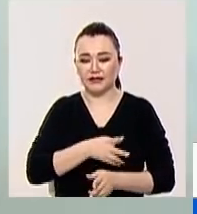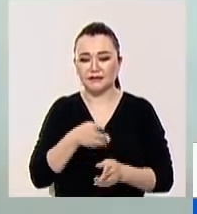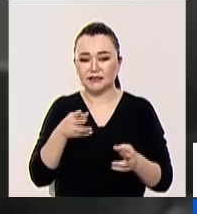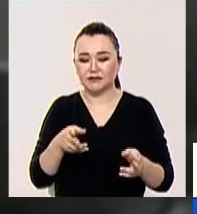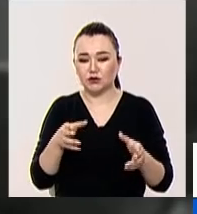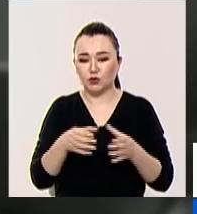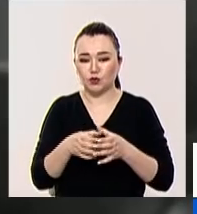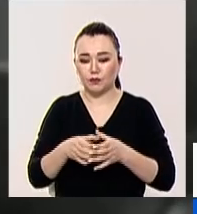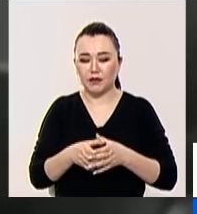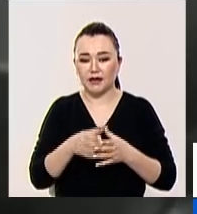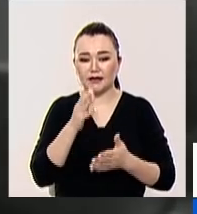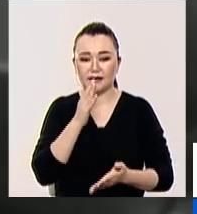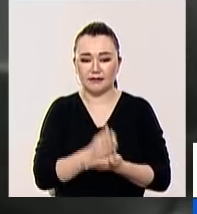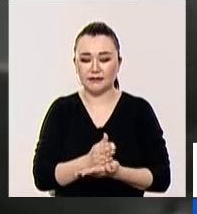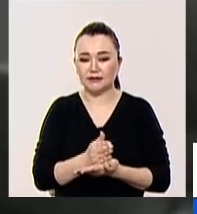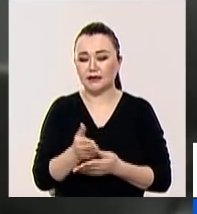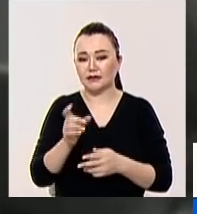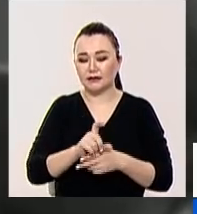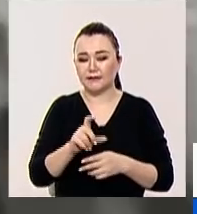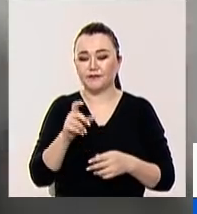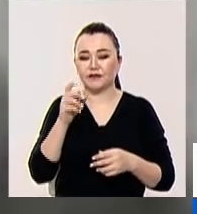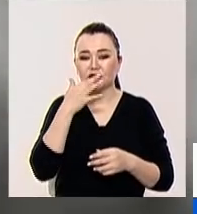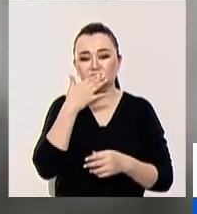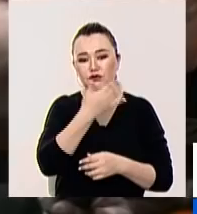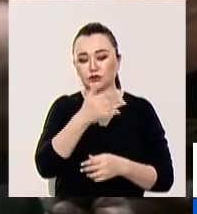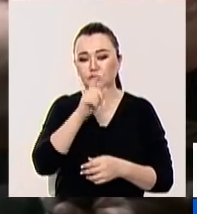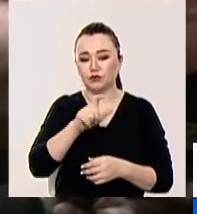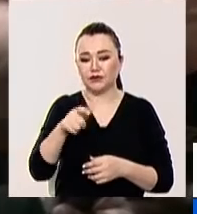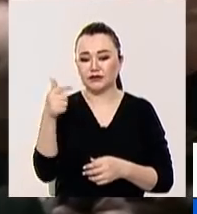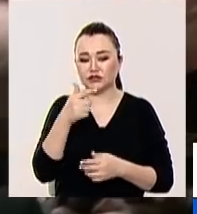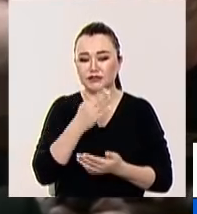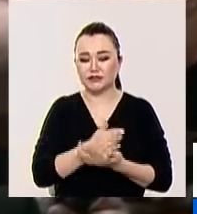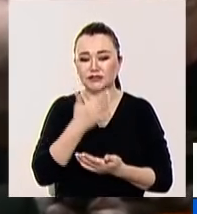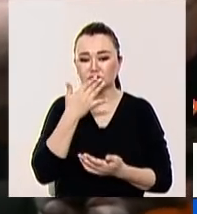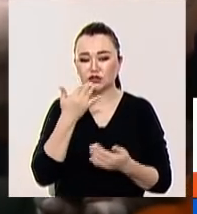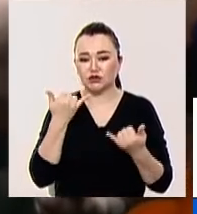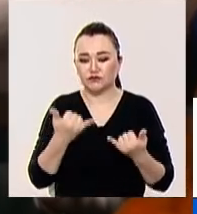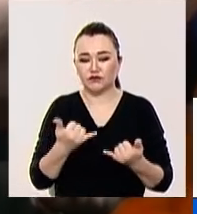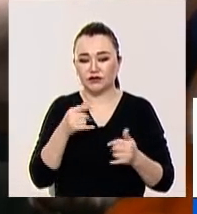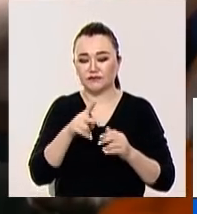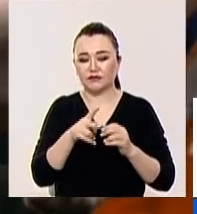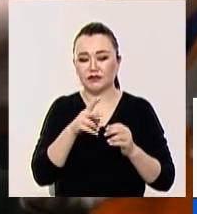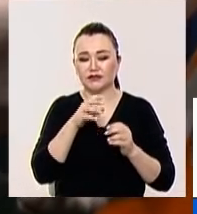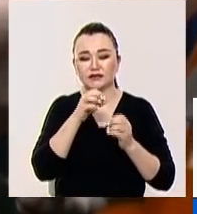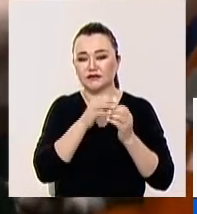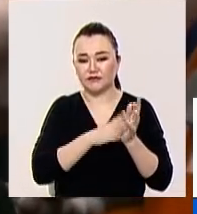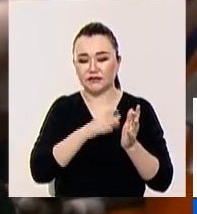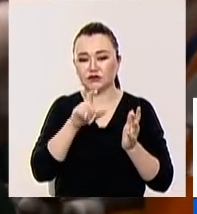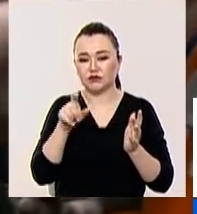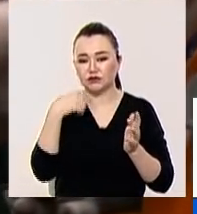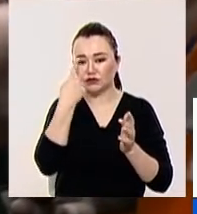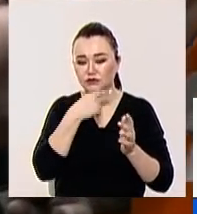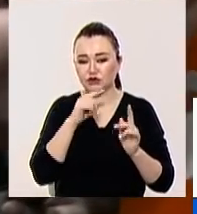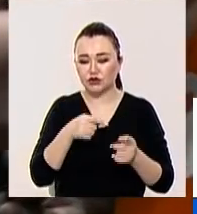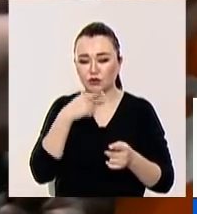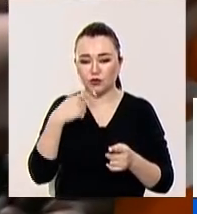мен бандиттік топтар тұр. Олардың ішінде шетелдік азаматтар да бар. Иностранцев сегодня отвечали, 19 лиц было задержано, это